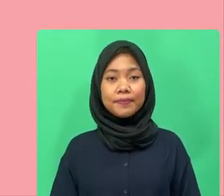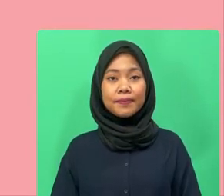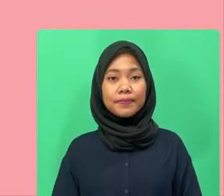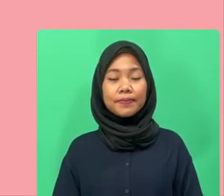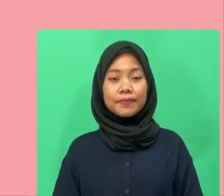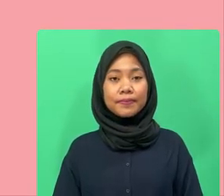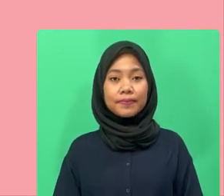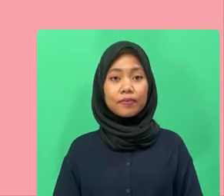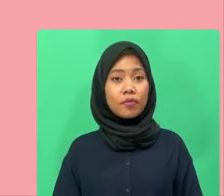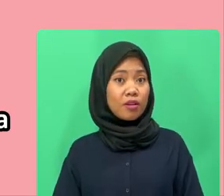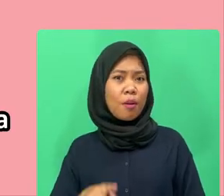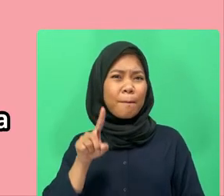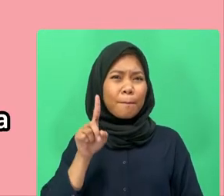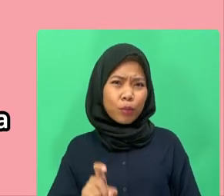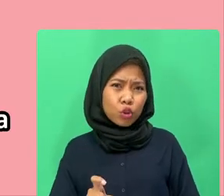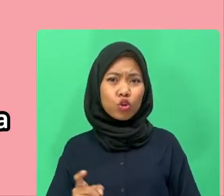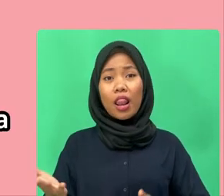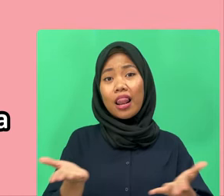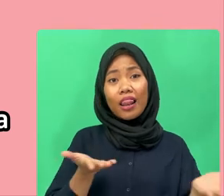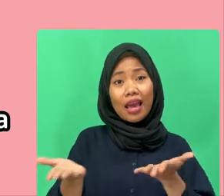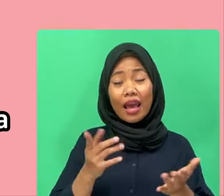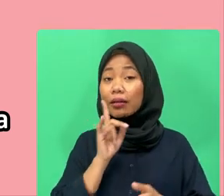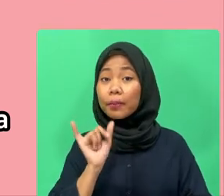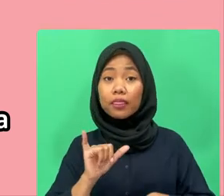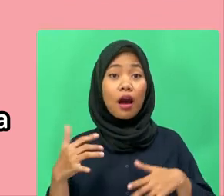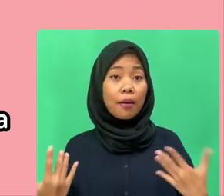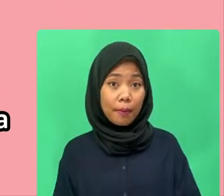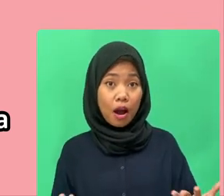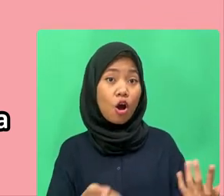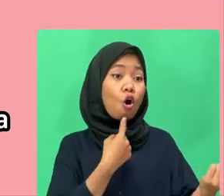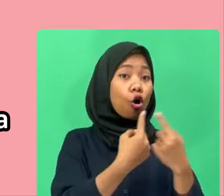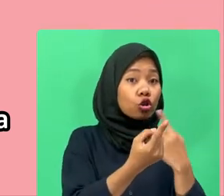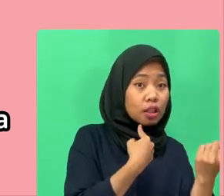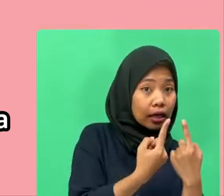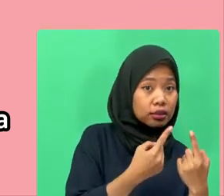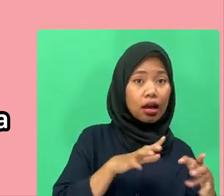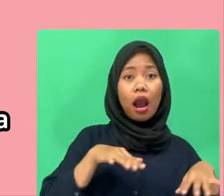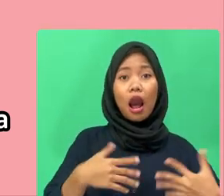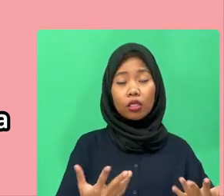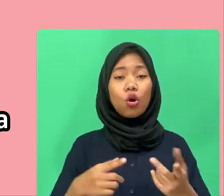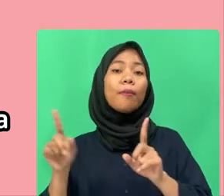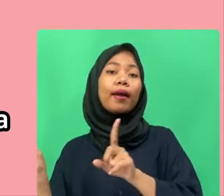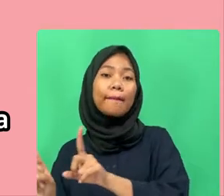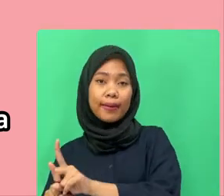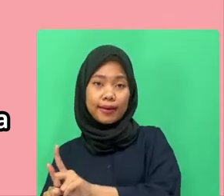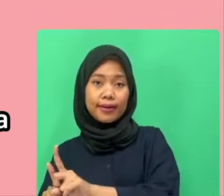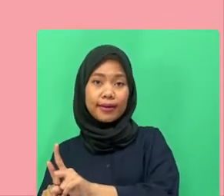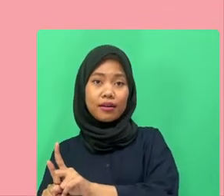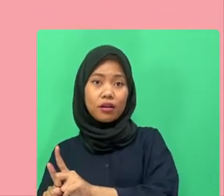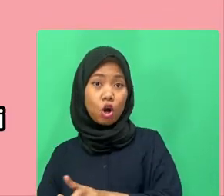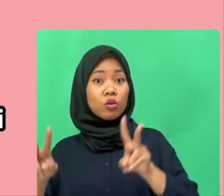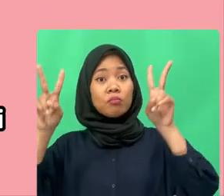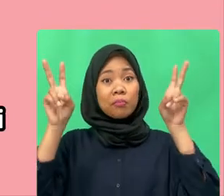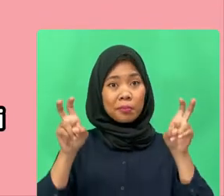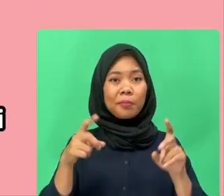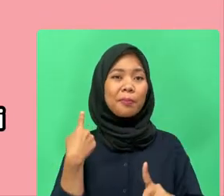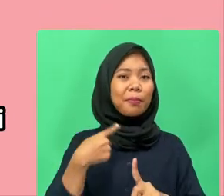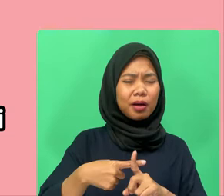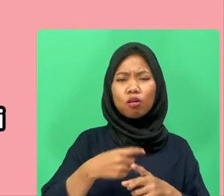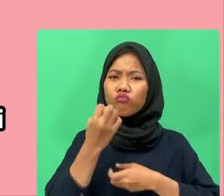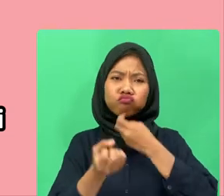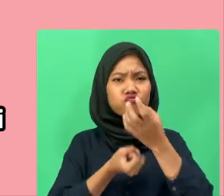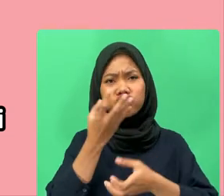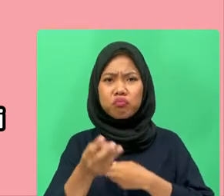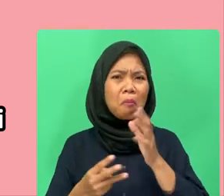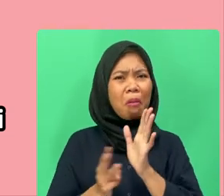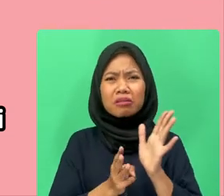berbayar jasa hukum. Dan membutuhkan jenis jasa hukum seperti apa, konsultasi atau pendampingan. Judul dan